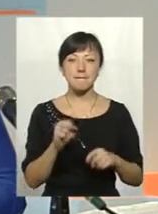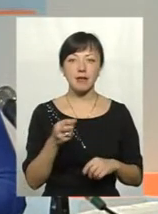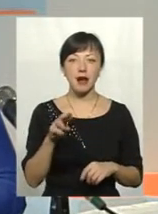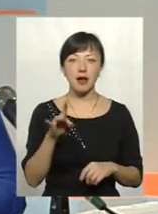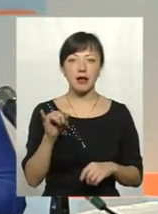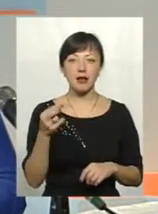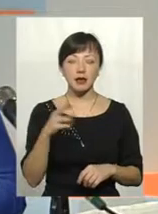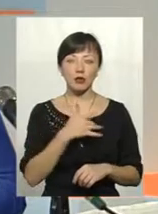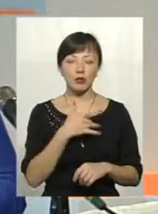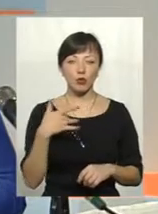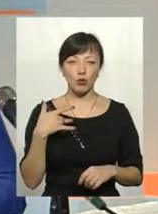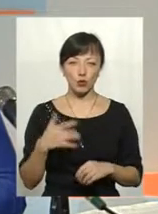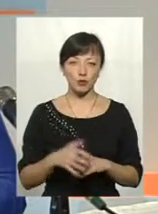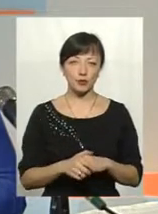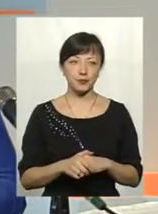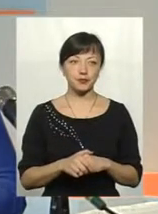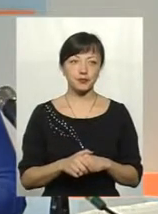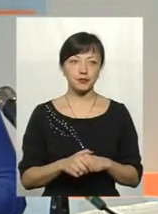туберкульозом.